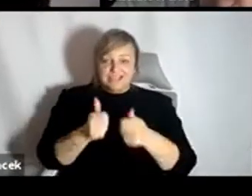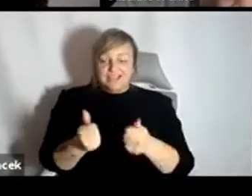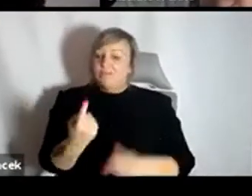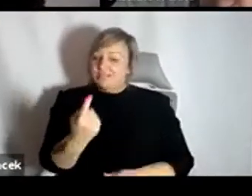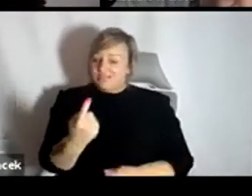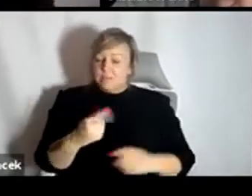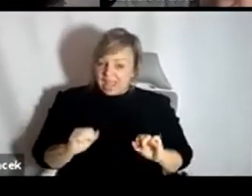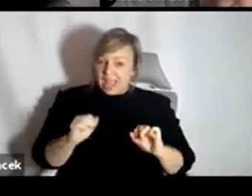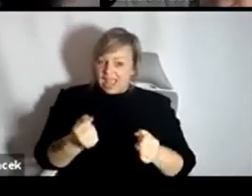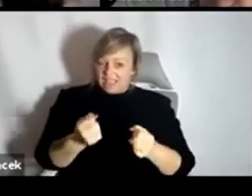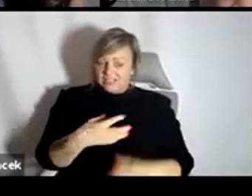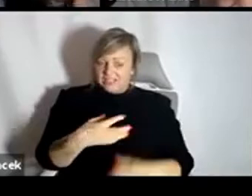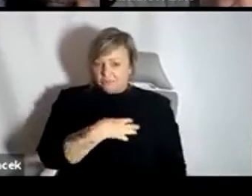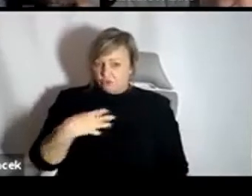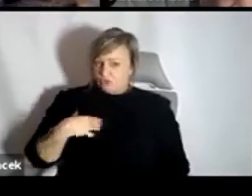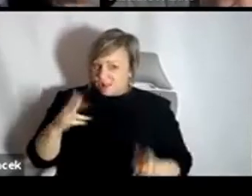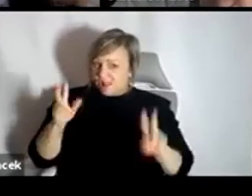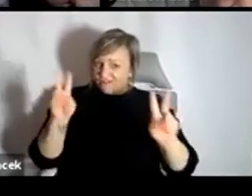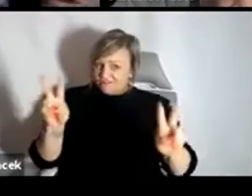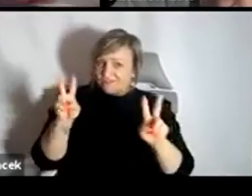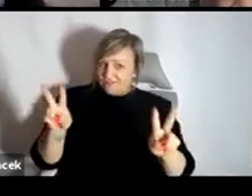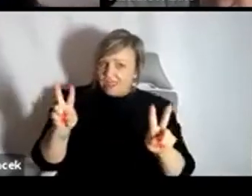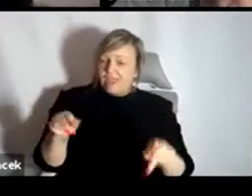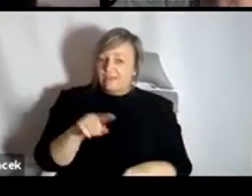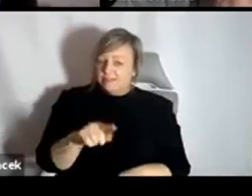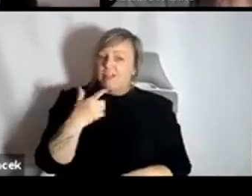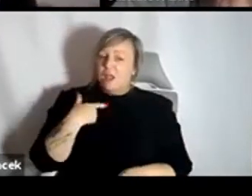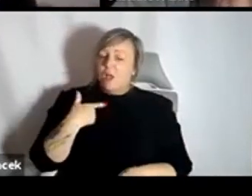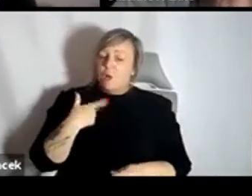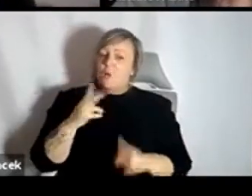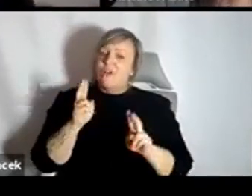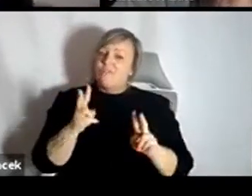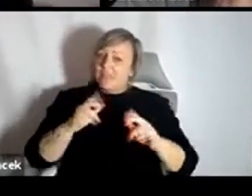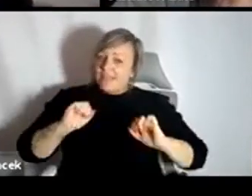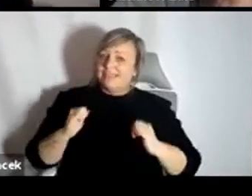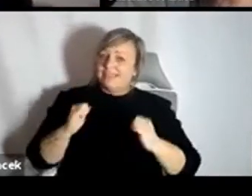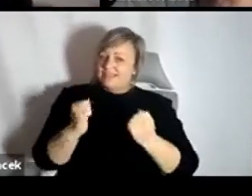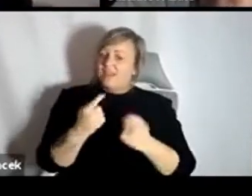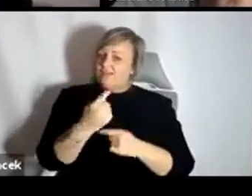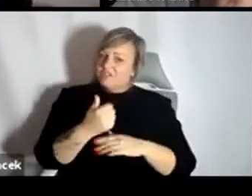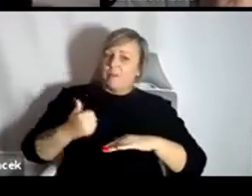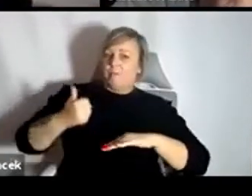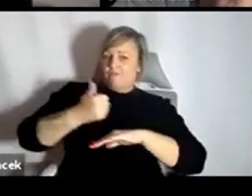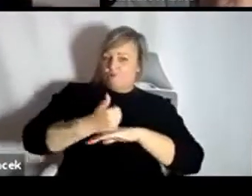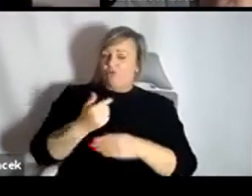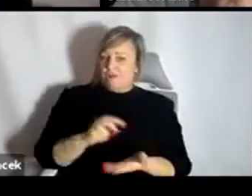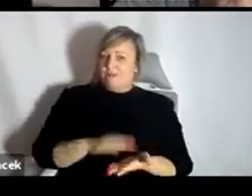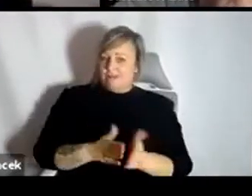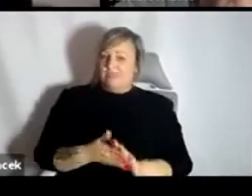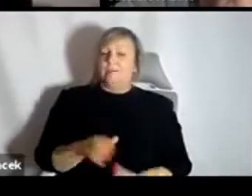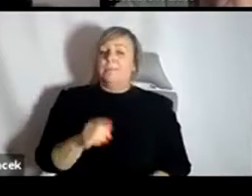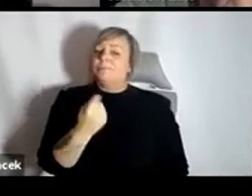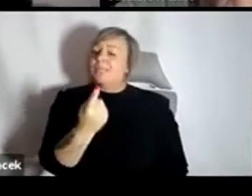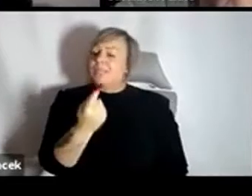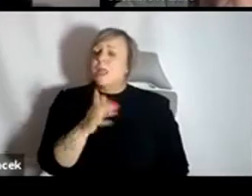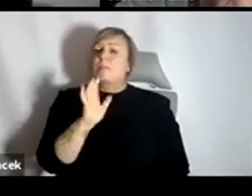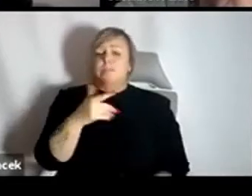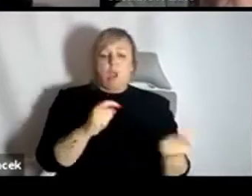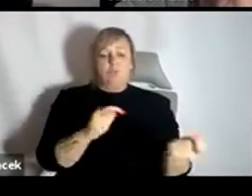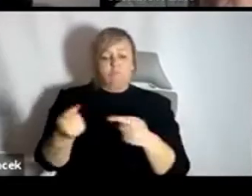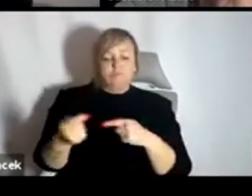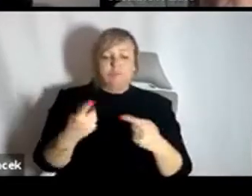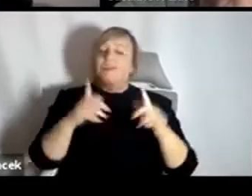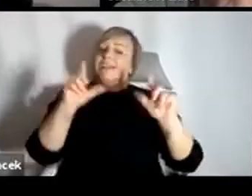im Vorstand der Schalker Fan-Initiative, wie ich vorhin schon sagte. Und ihr thematisiert dort auch gesellschaftspolitische Fragen im